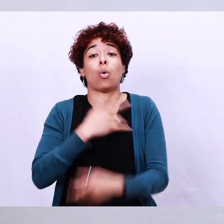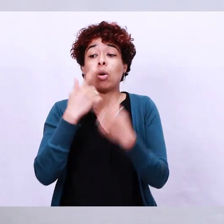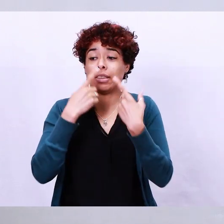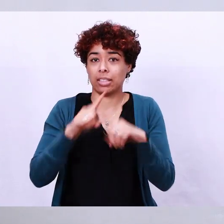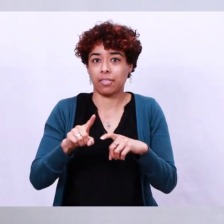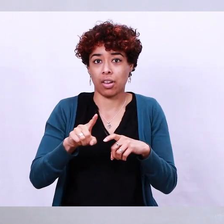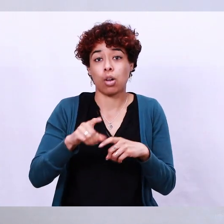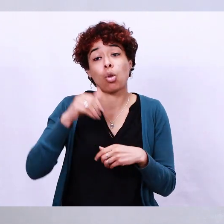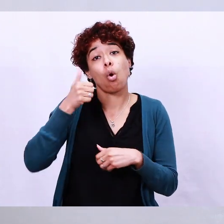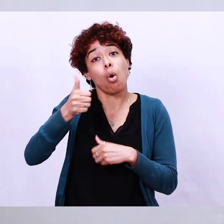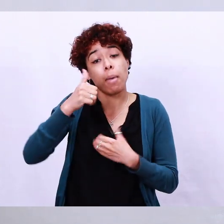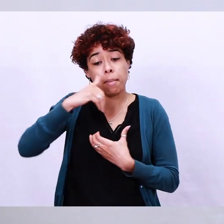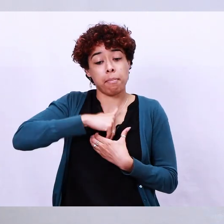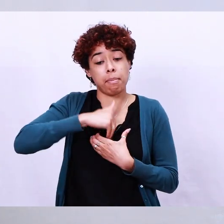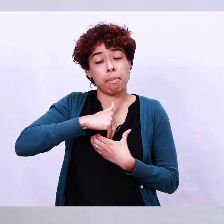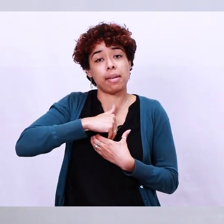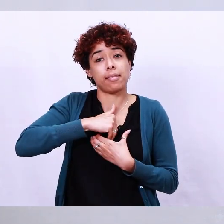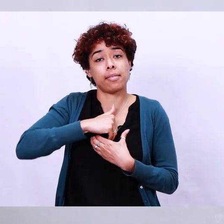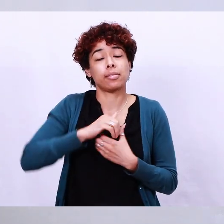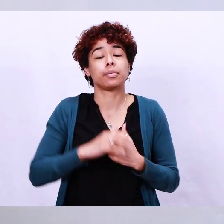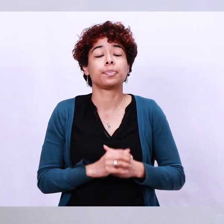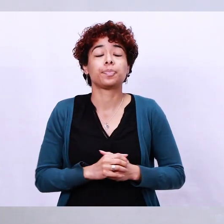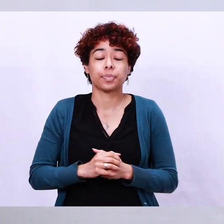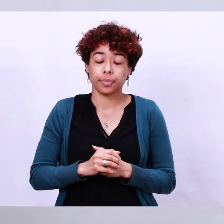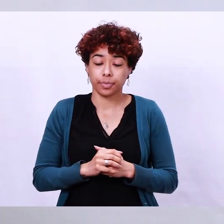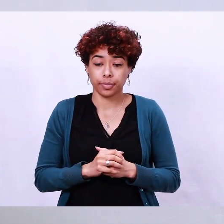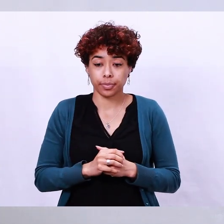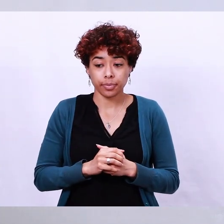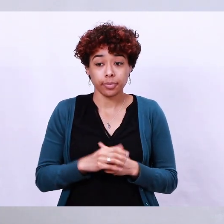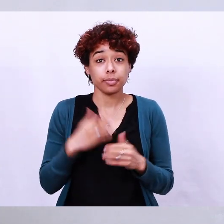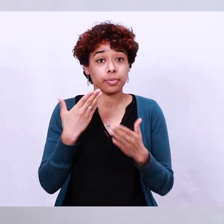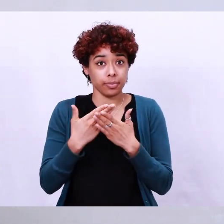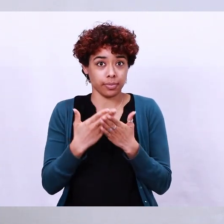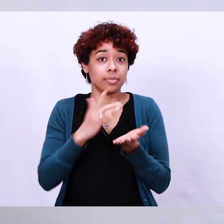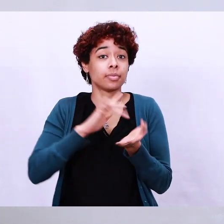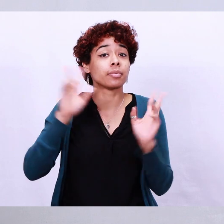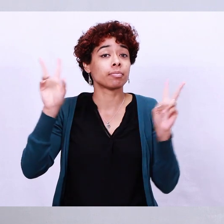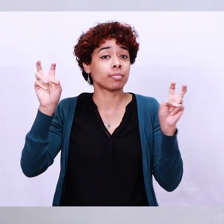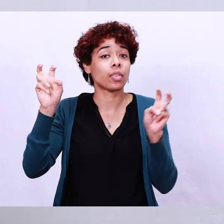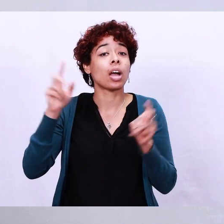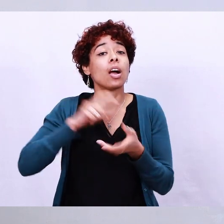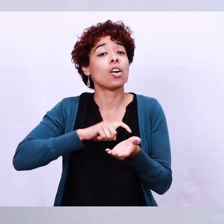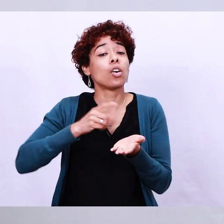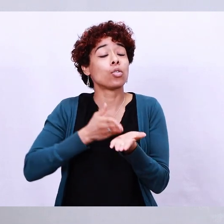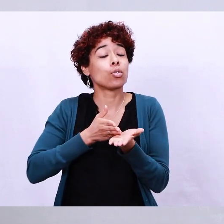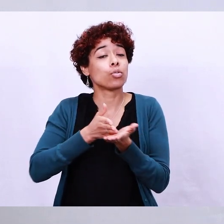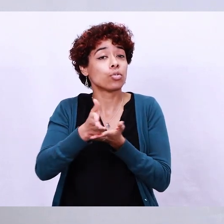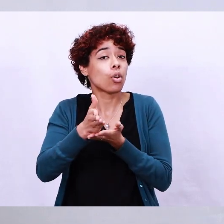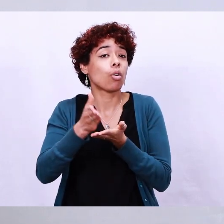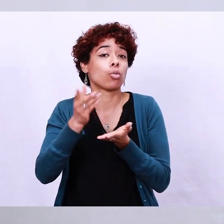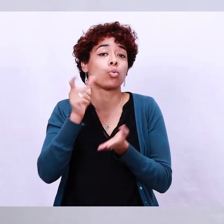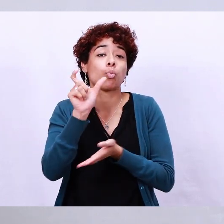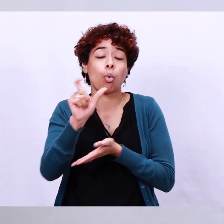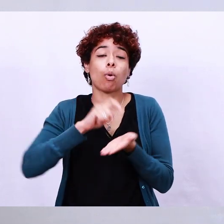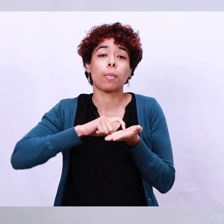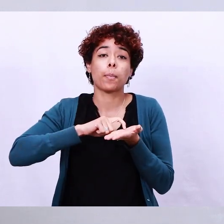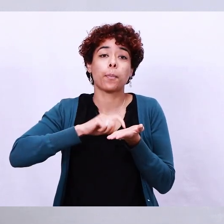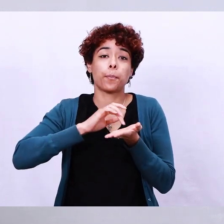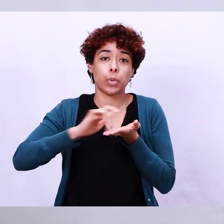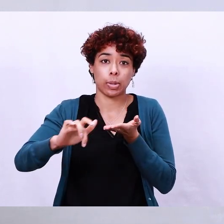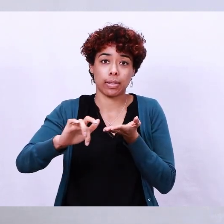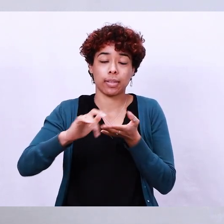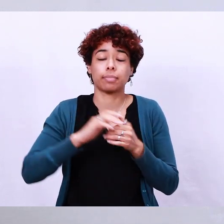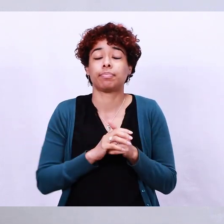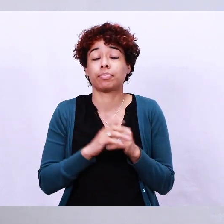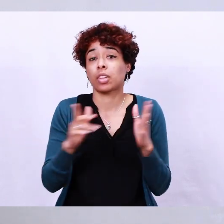différente de ce qu'eux ils ressentent derrière le masque en fait. Et c'était ça l'hypocrisie à l'origine. Donc c'est une tromperie